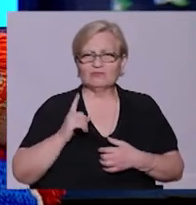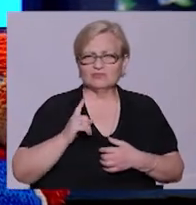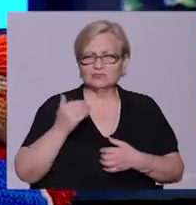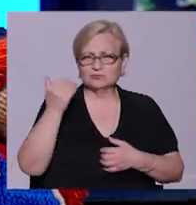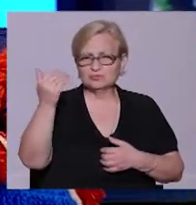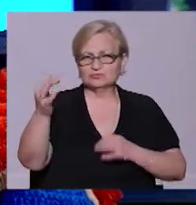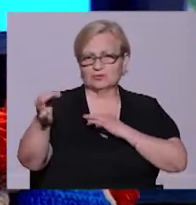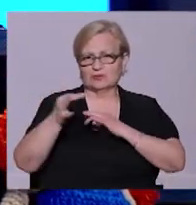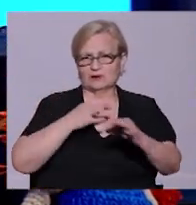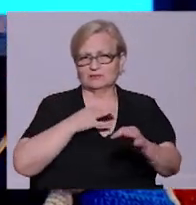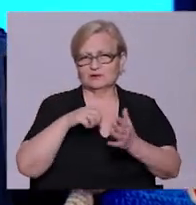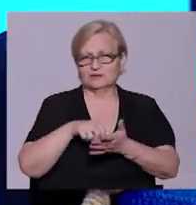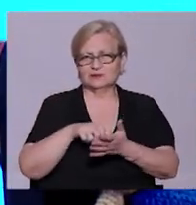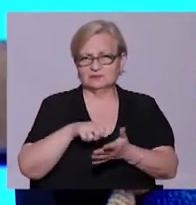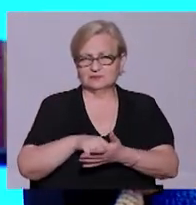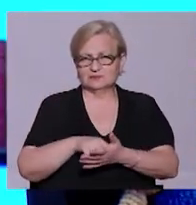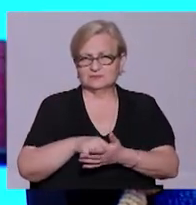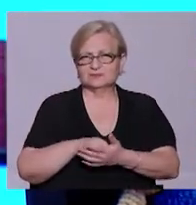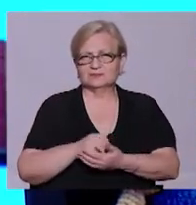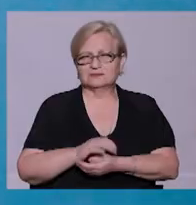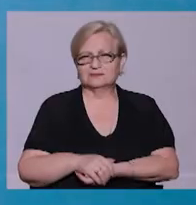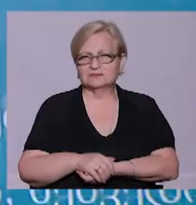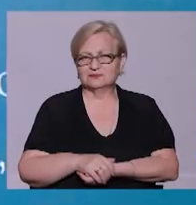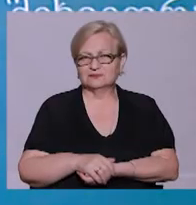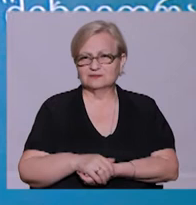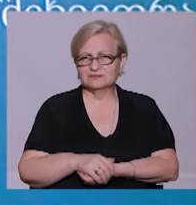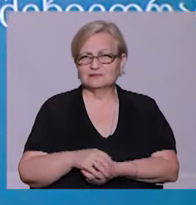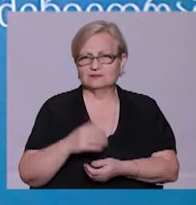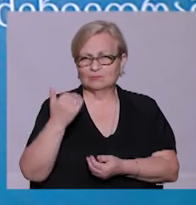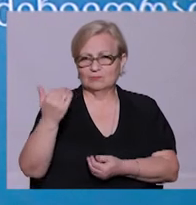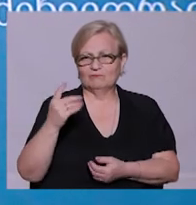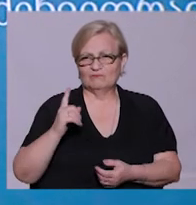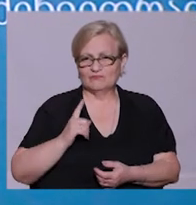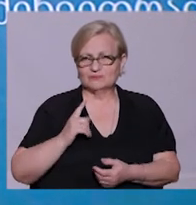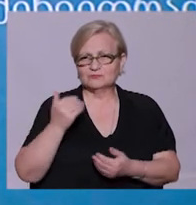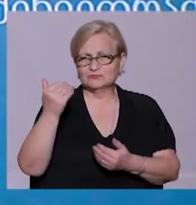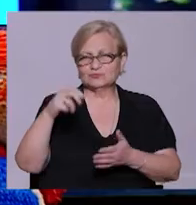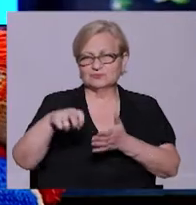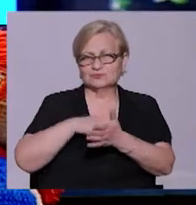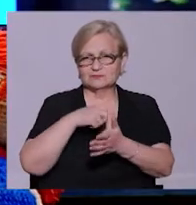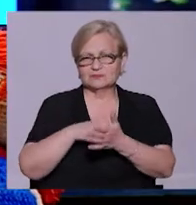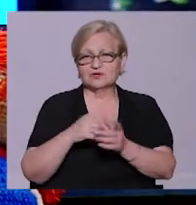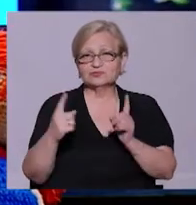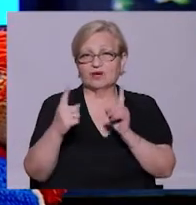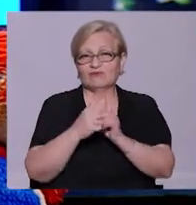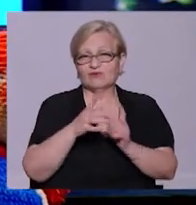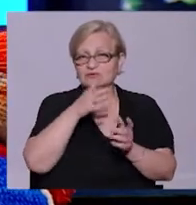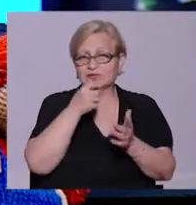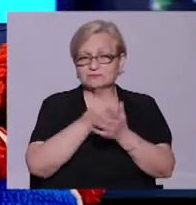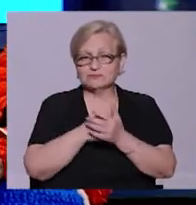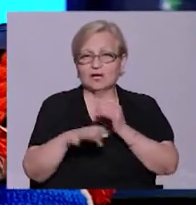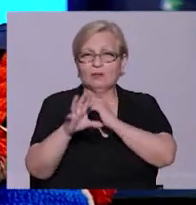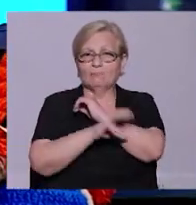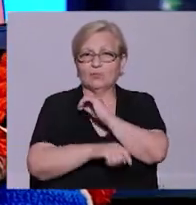წერილს, აი ნახე, წერე წერილიო ხო უწერს. მოუთმენლად ველი შენგან წერილს შეხვედრამდე და